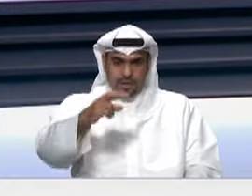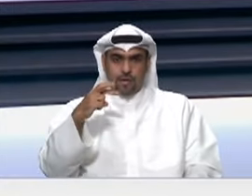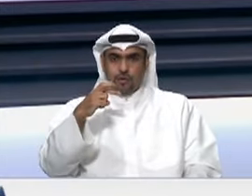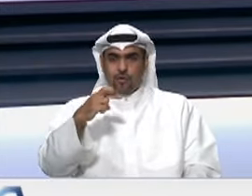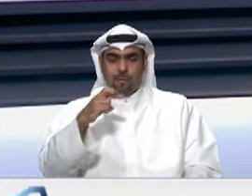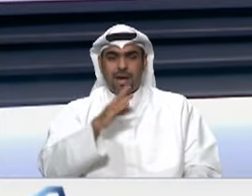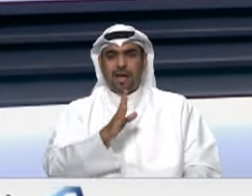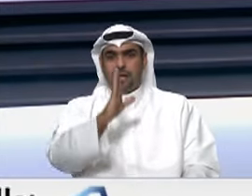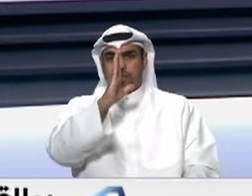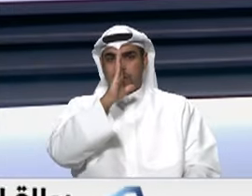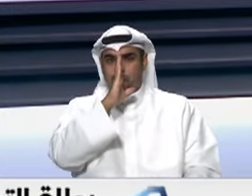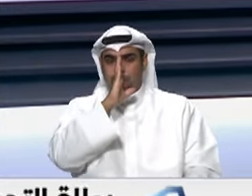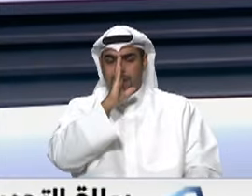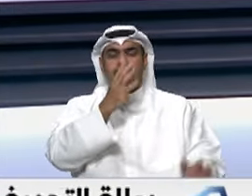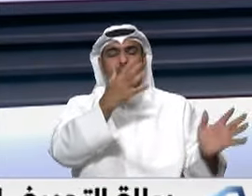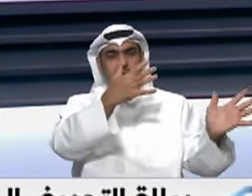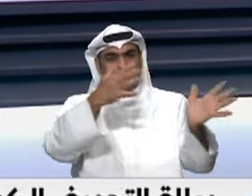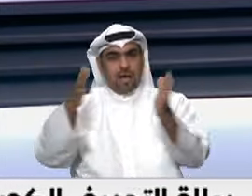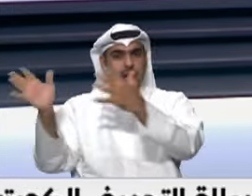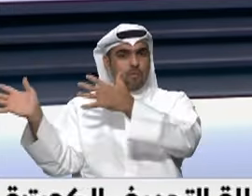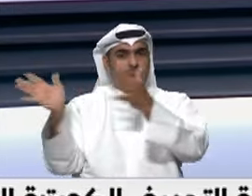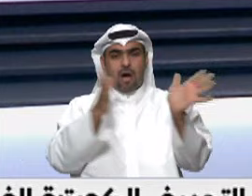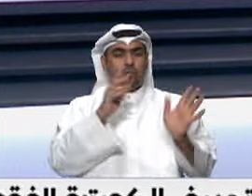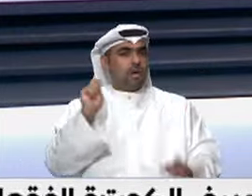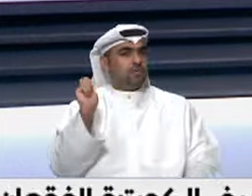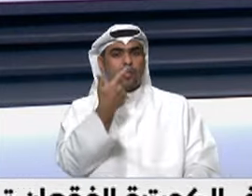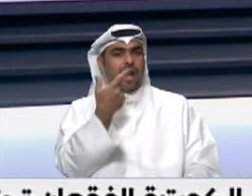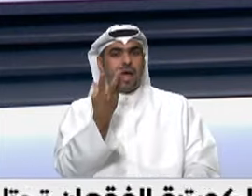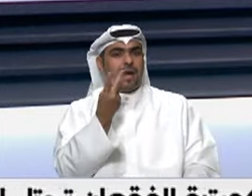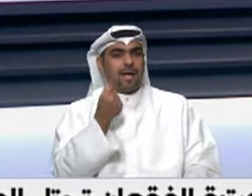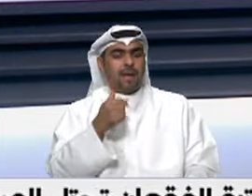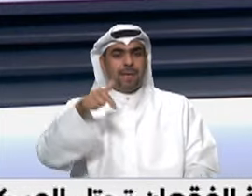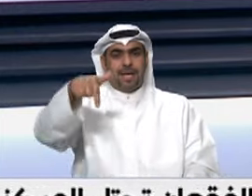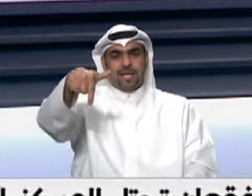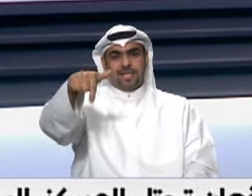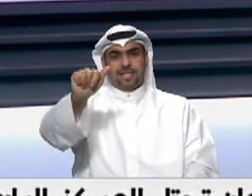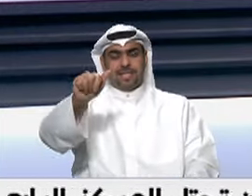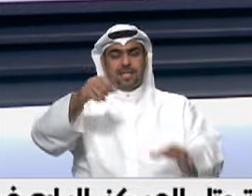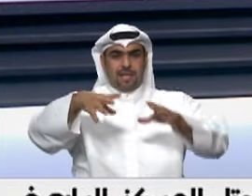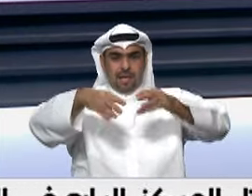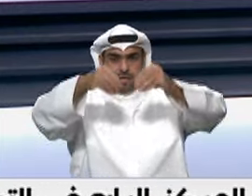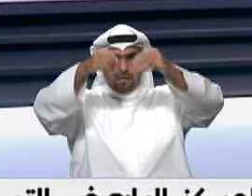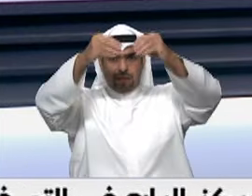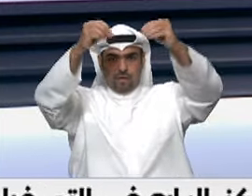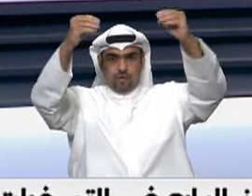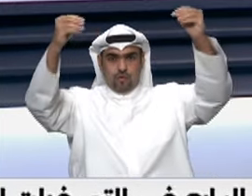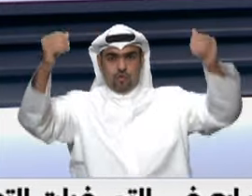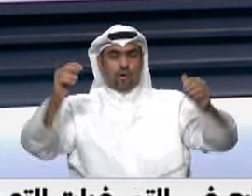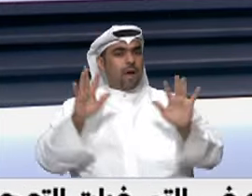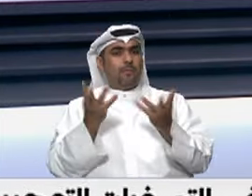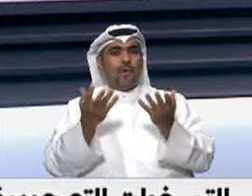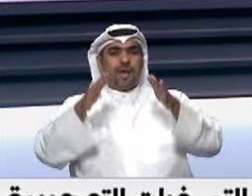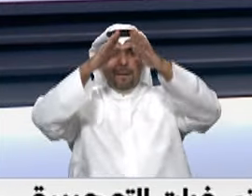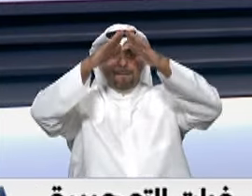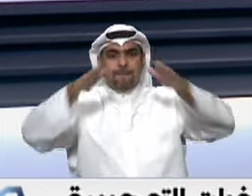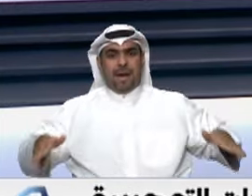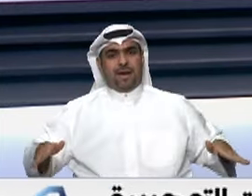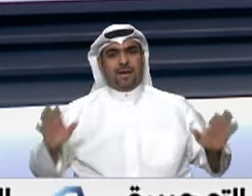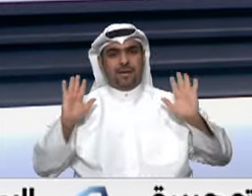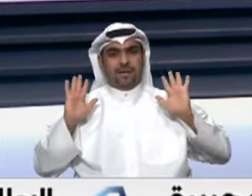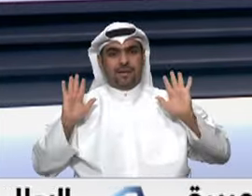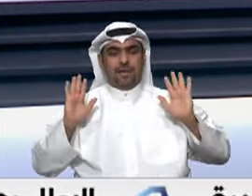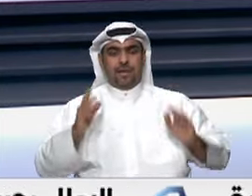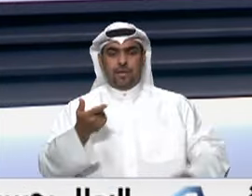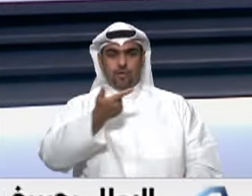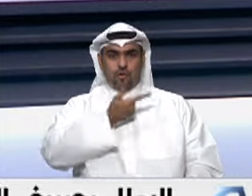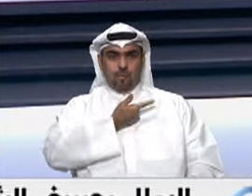والأثنين، نشاط بالرياح توصل سرعتها ل 60 كيلومتر في الساعة، تثير الغبار خاصة على المناطق المكشوفة. يوم الثلاثاء والأربعاء والخميس